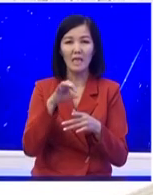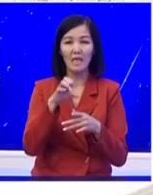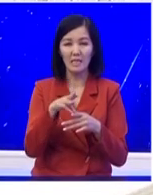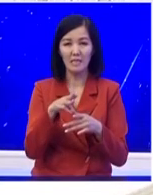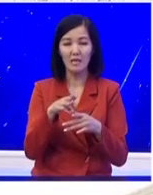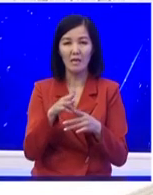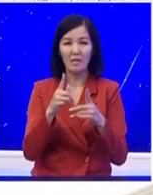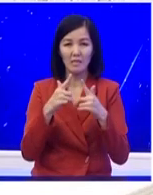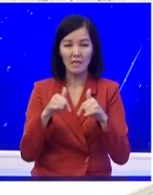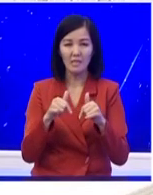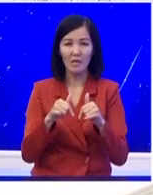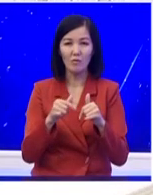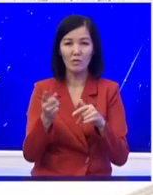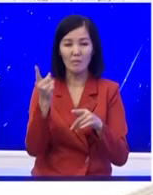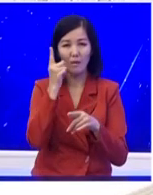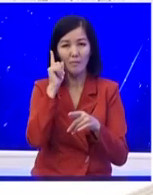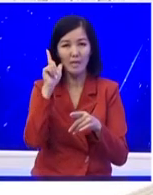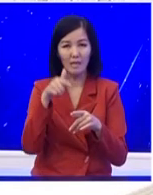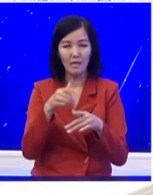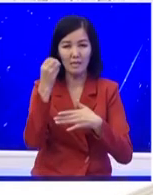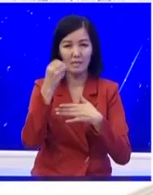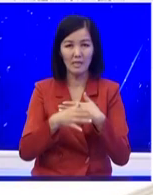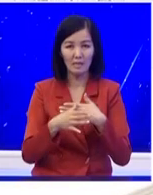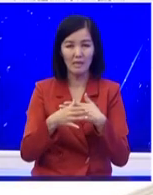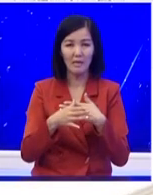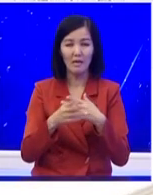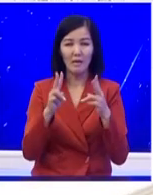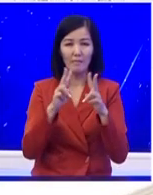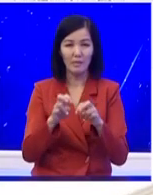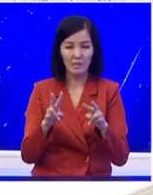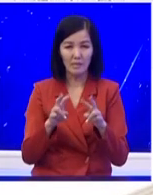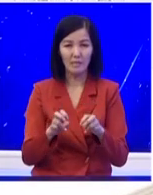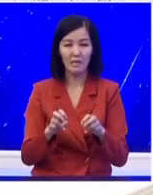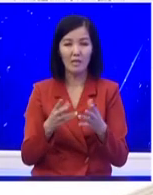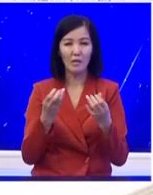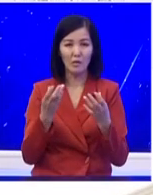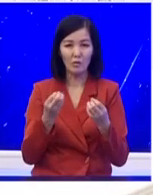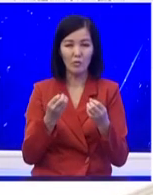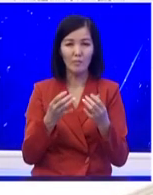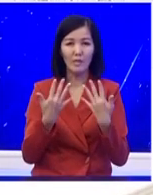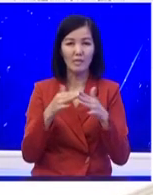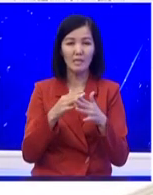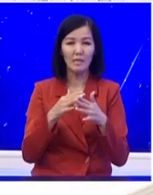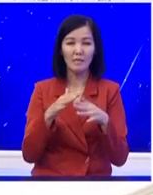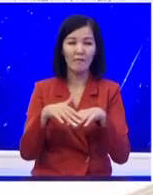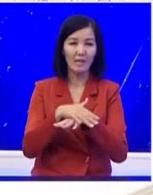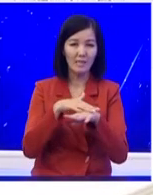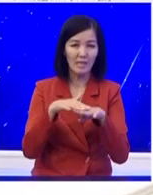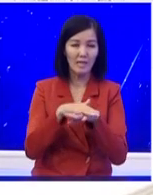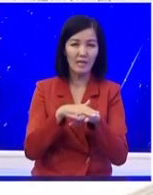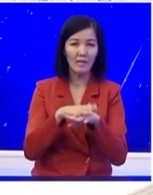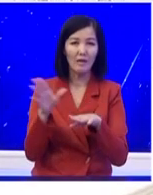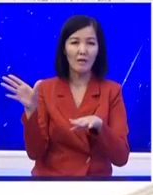Создаются 8 мобильных центров для ПЦР-тестирования, в том числе и сельского населения. Все